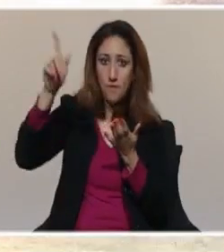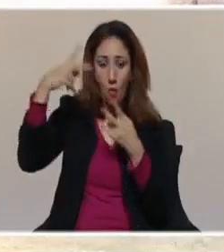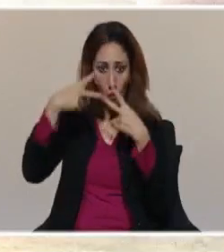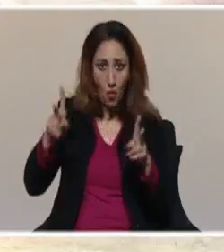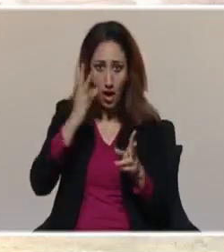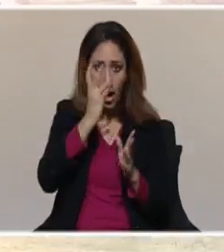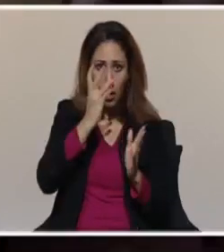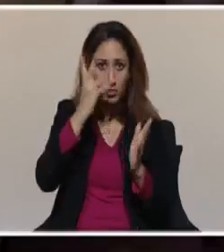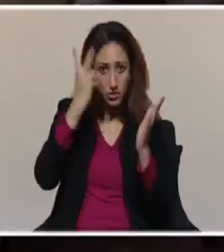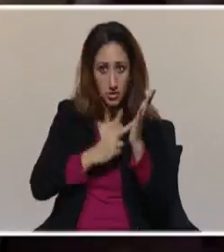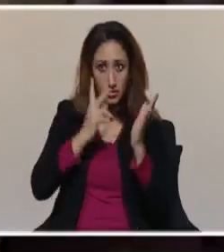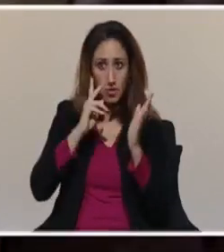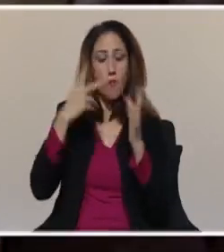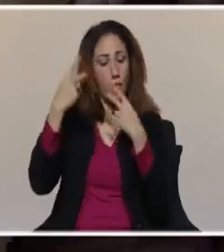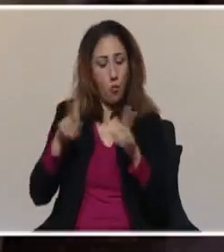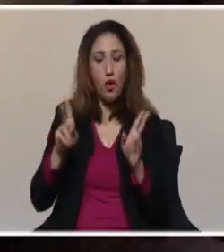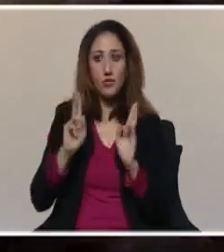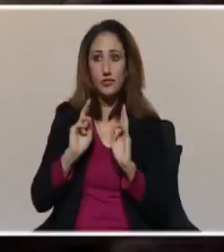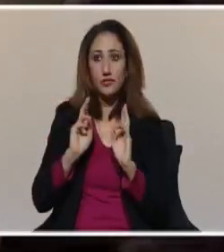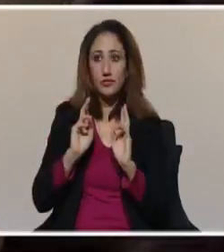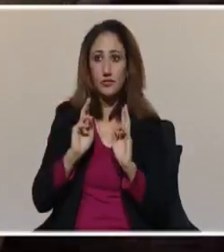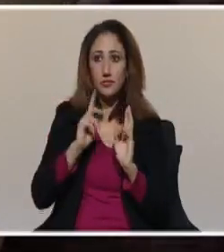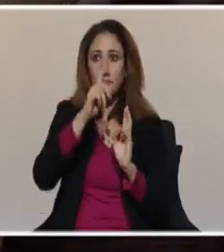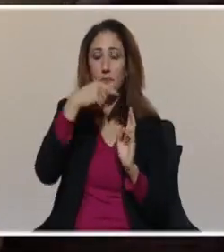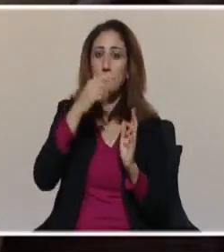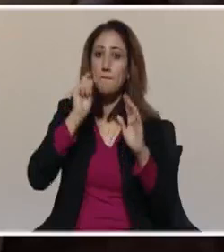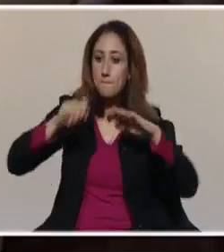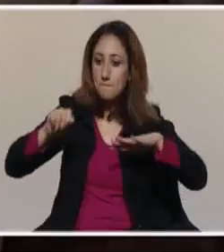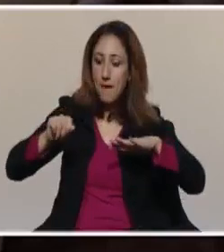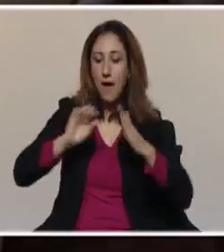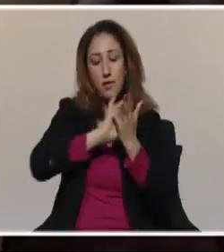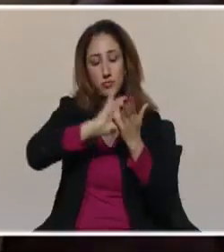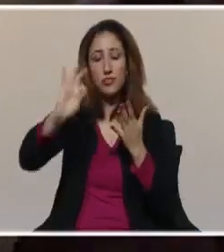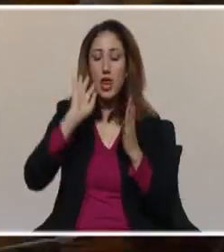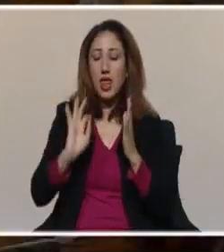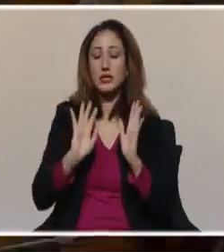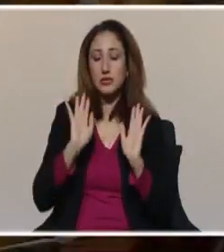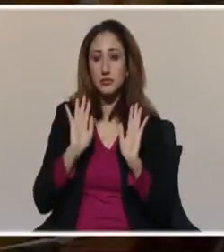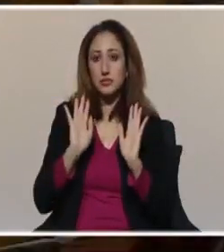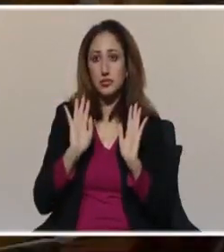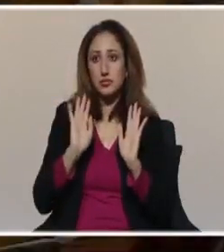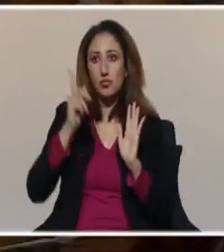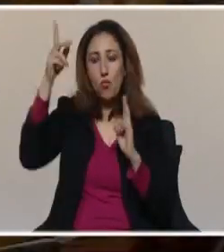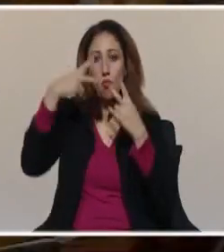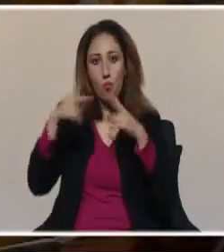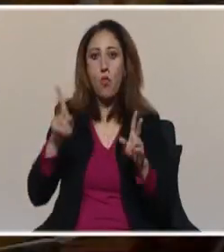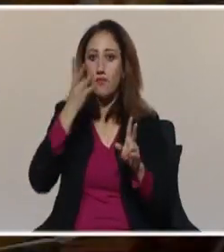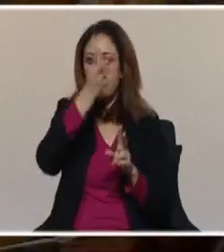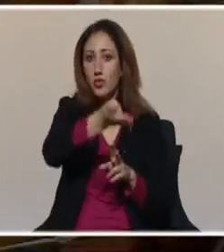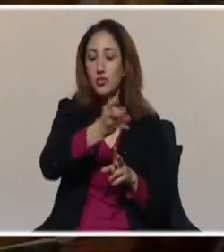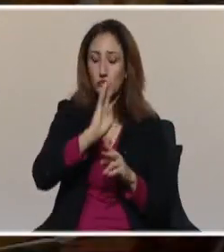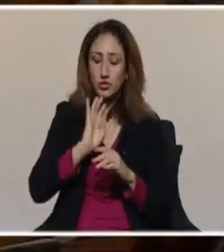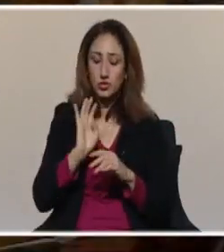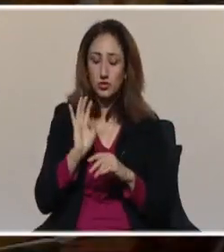يتزوجها رسميا؟ بس على شرط ان هي هتتنازل، تسحب الادعاء بتاعها قدام المحكمه. سناء قالت ان زوجة المدعي